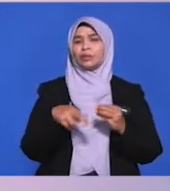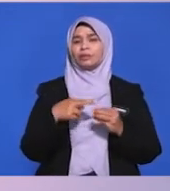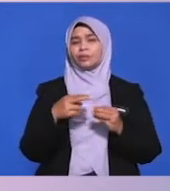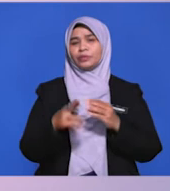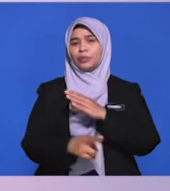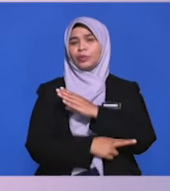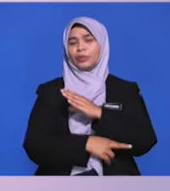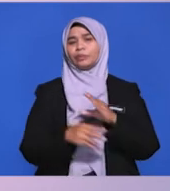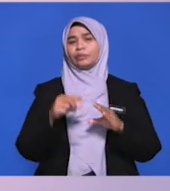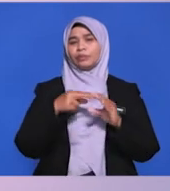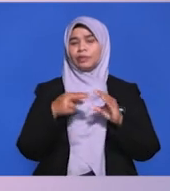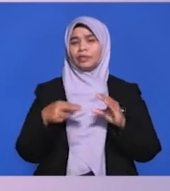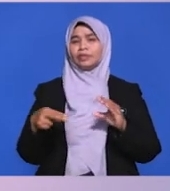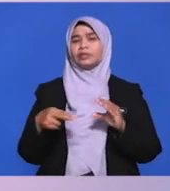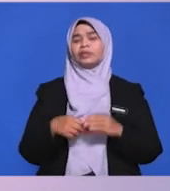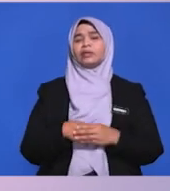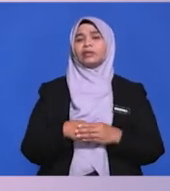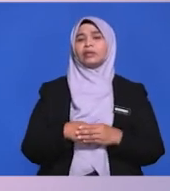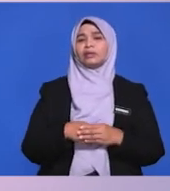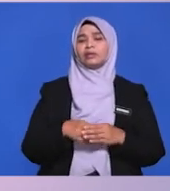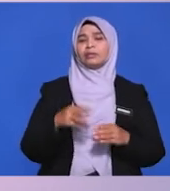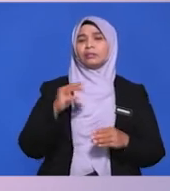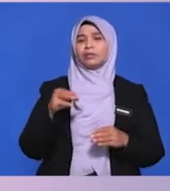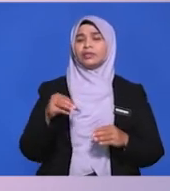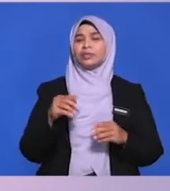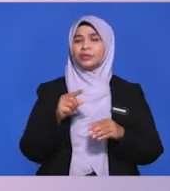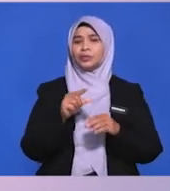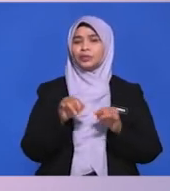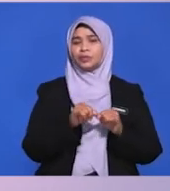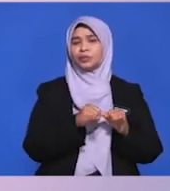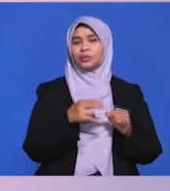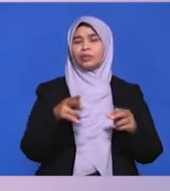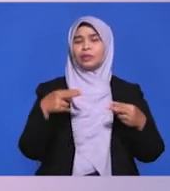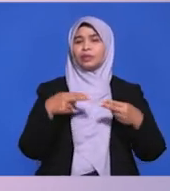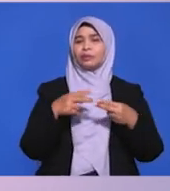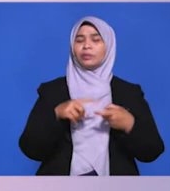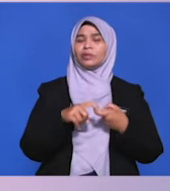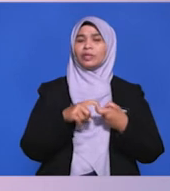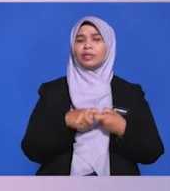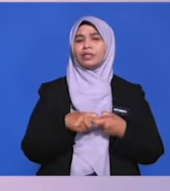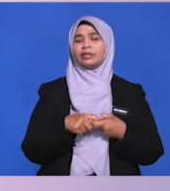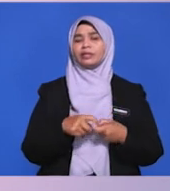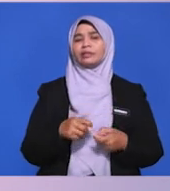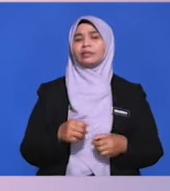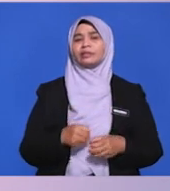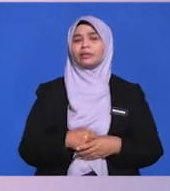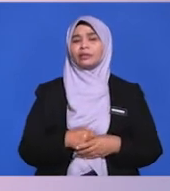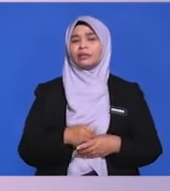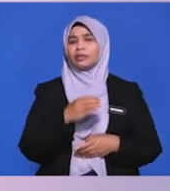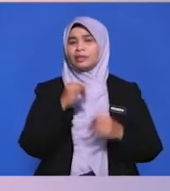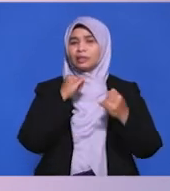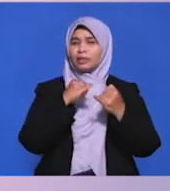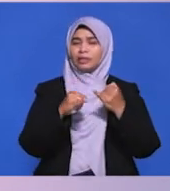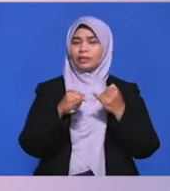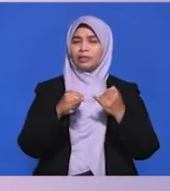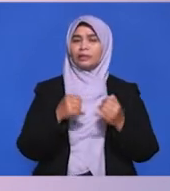cash murid juga telah menghubungi kan hubungan daripada g k yang tak